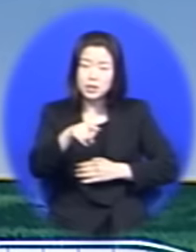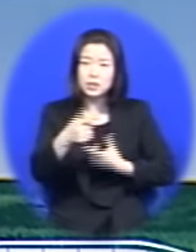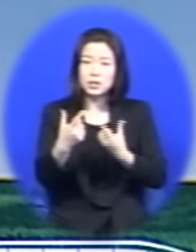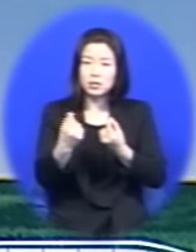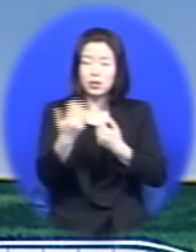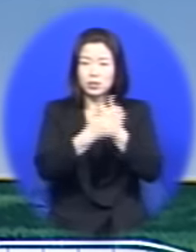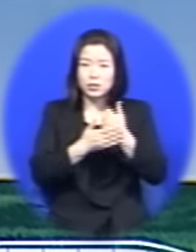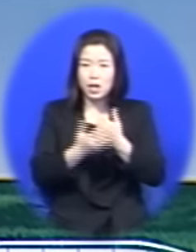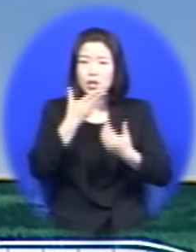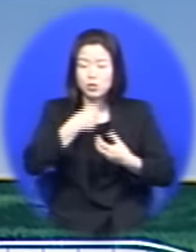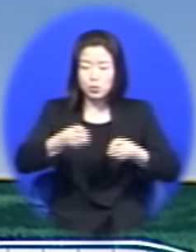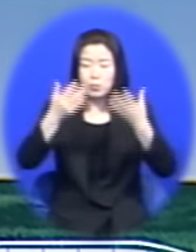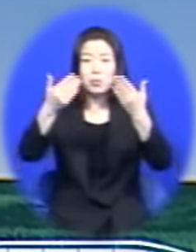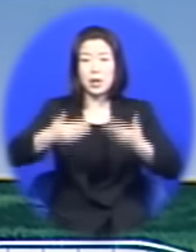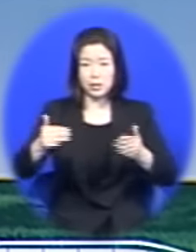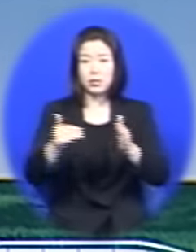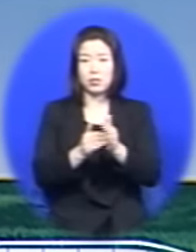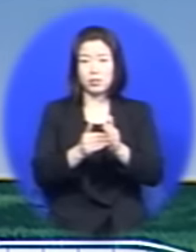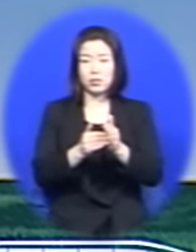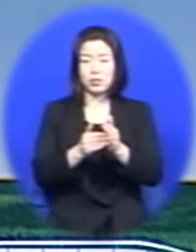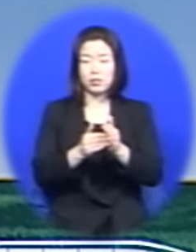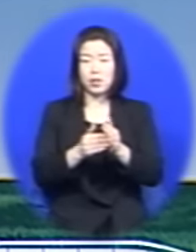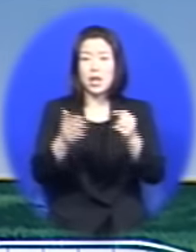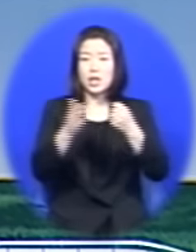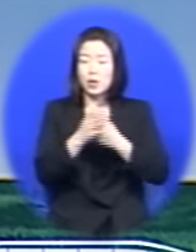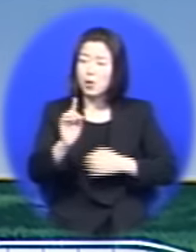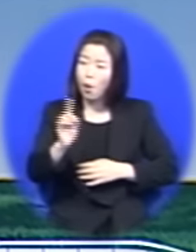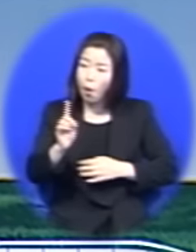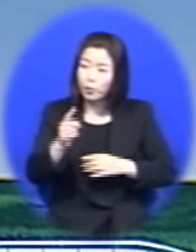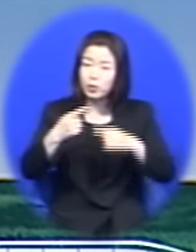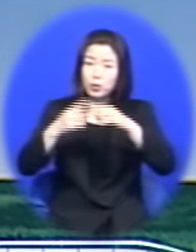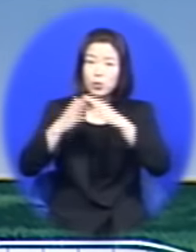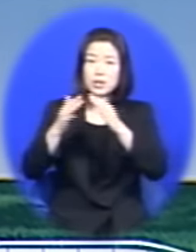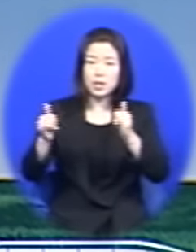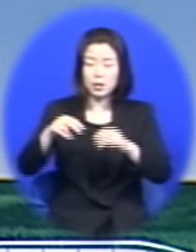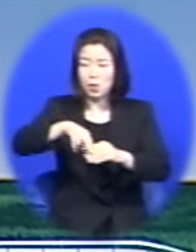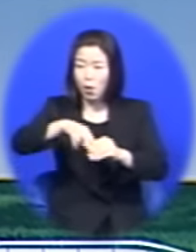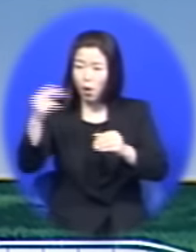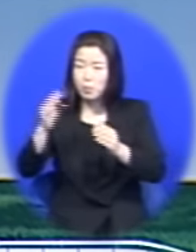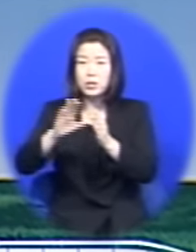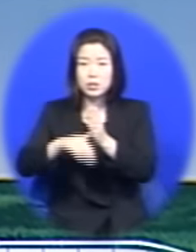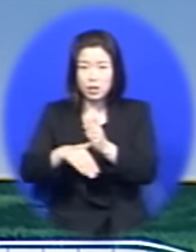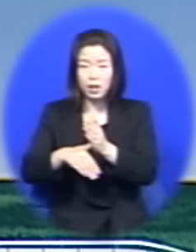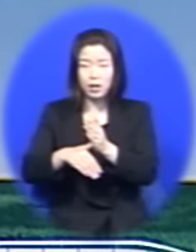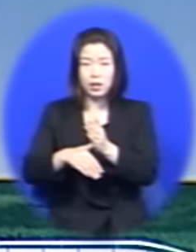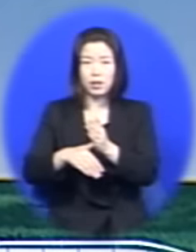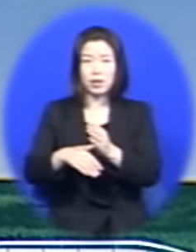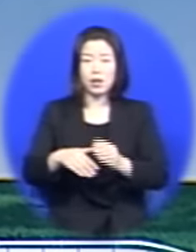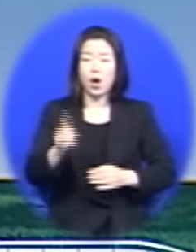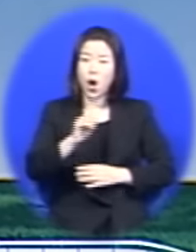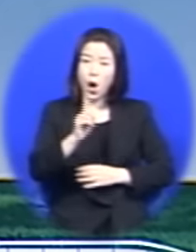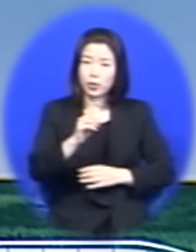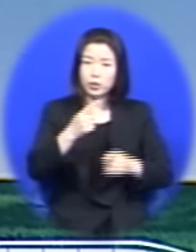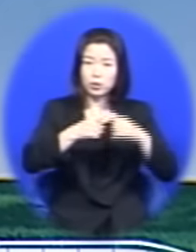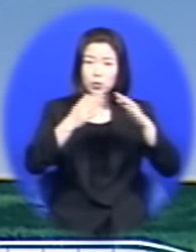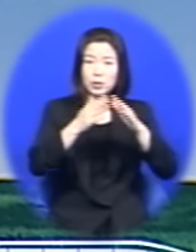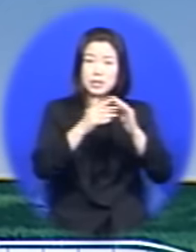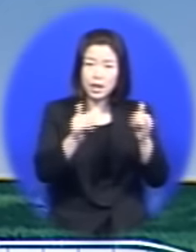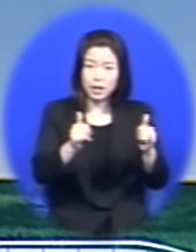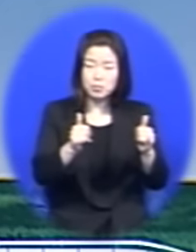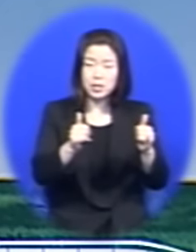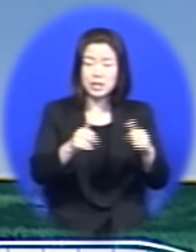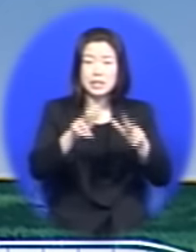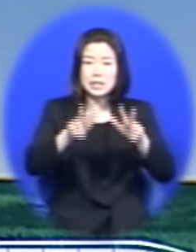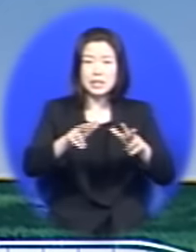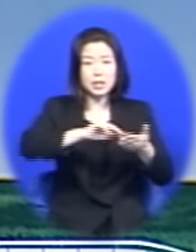축복을 받았어요. 그러므로 내가 어떤 교인이 헐벗었을 때, 어떤 교인이